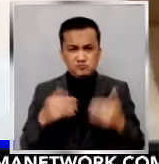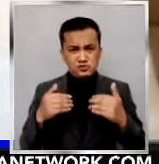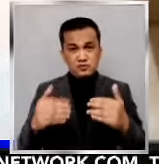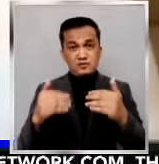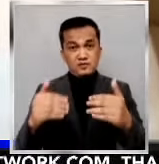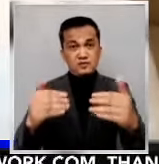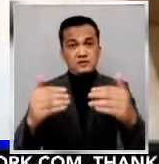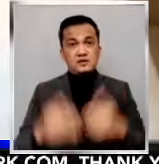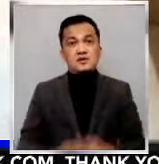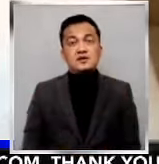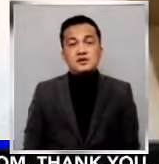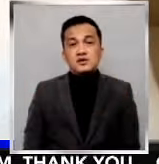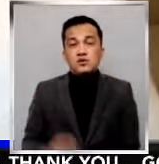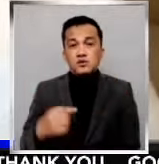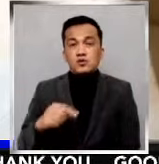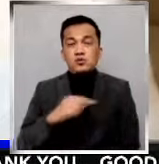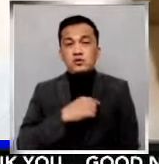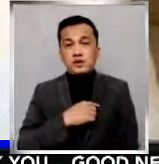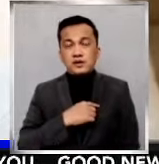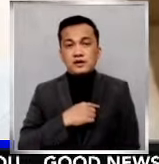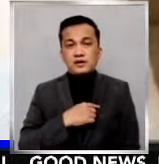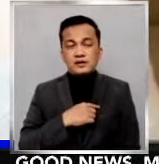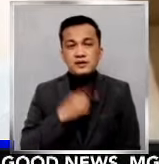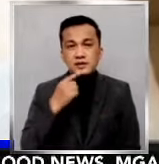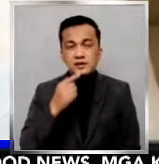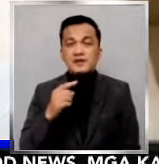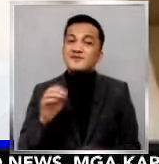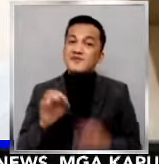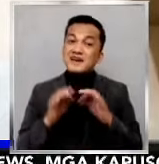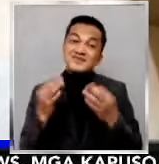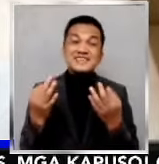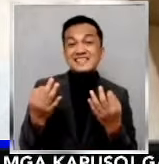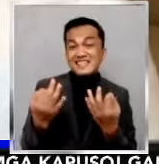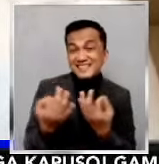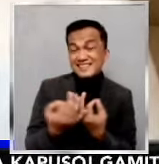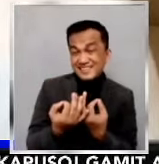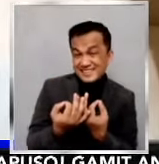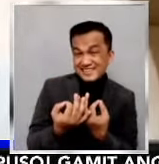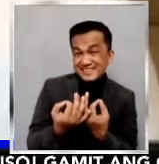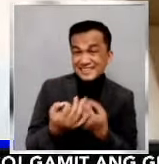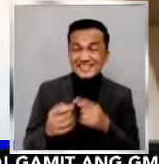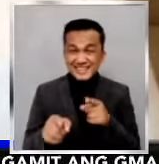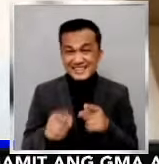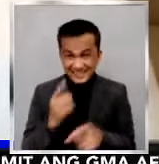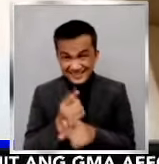we are family, you know, dami na, no? Lamalabas na dyan. Yeah.